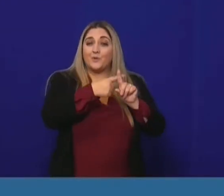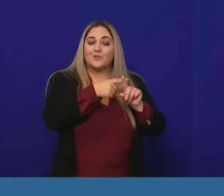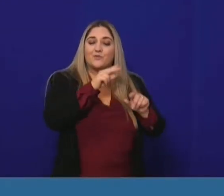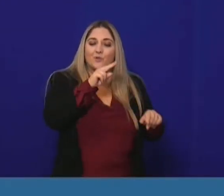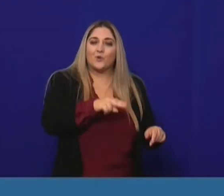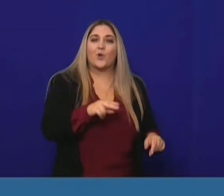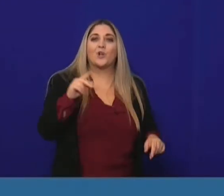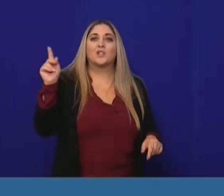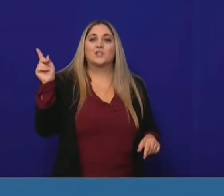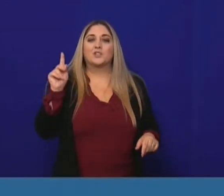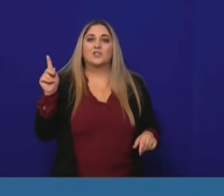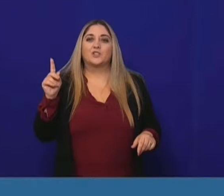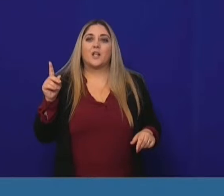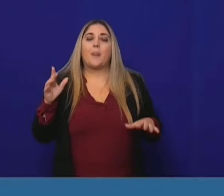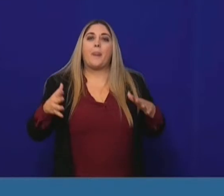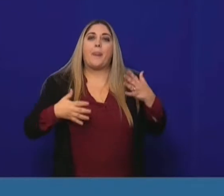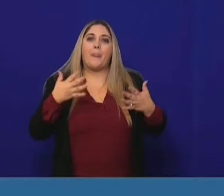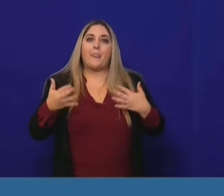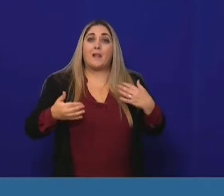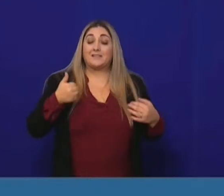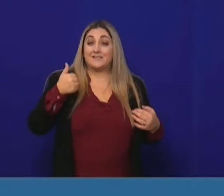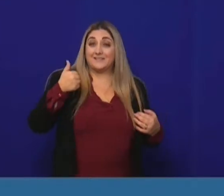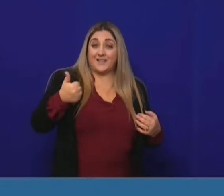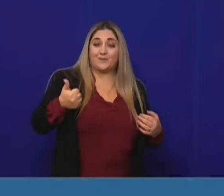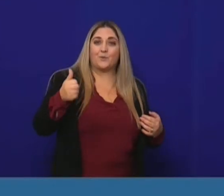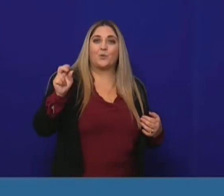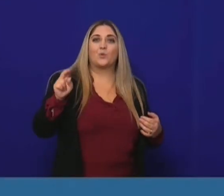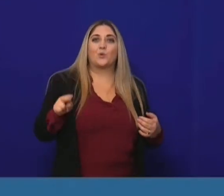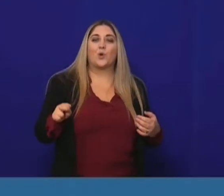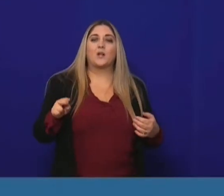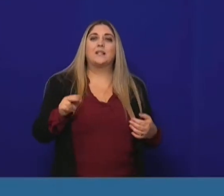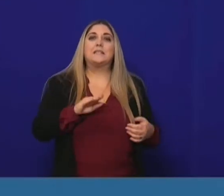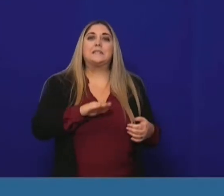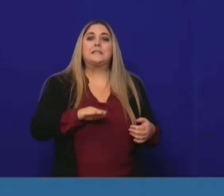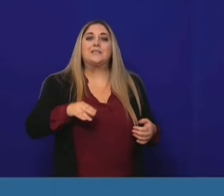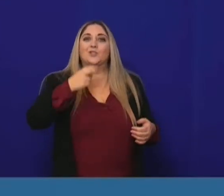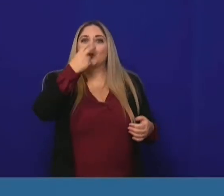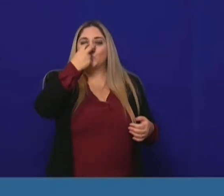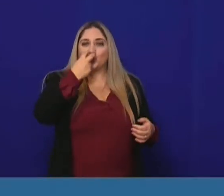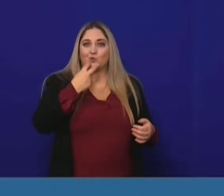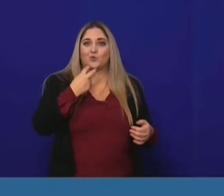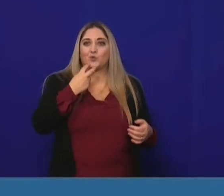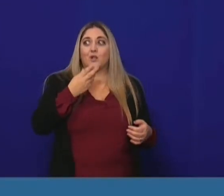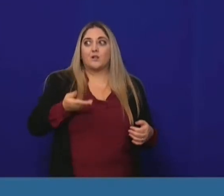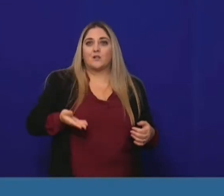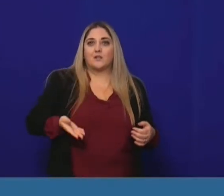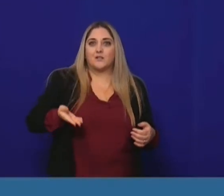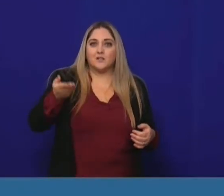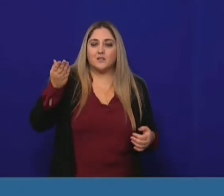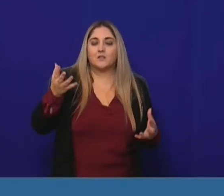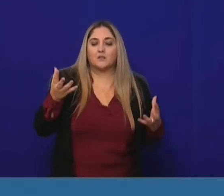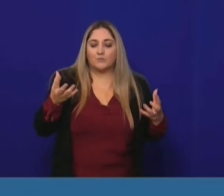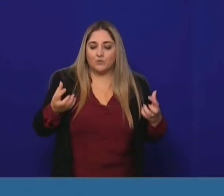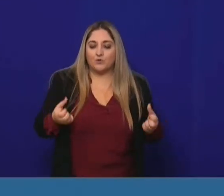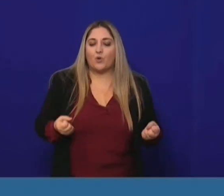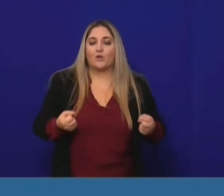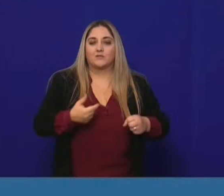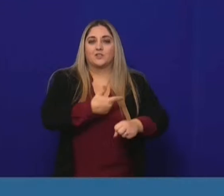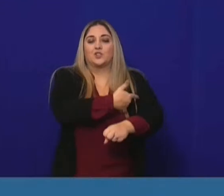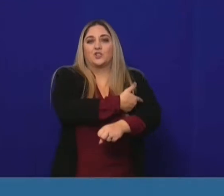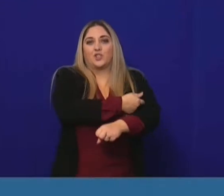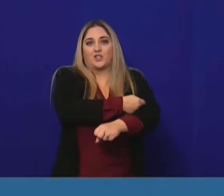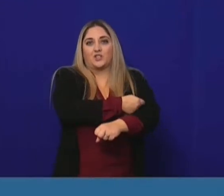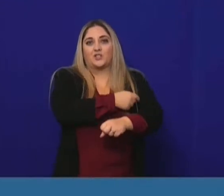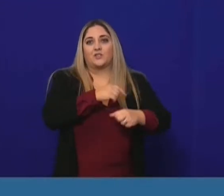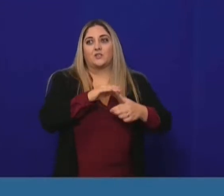qegħdin naraw li l-effectiveness qiegħda tkun tajba wkoll fin-nies li huma anzjani li huma l-iktar nies li propju rridu nipproteġuhom għax bħalma